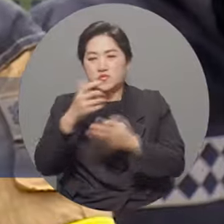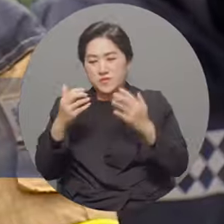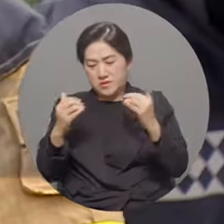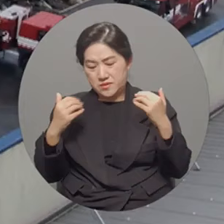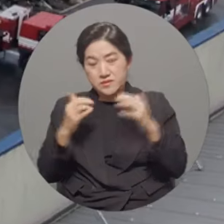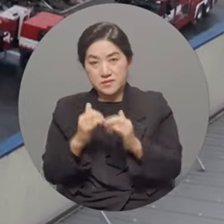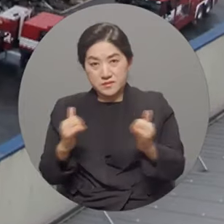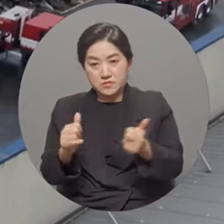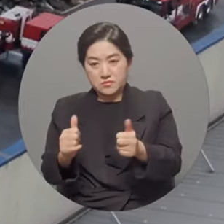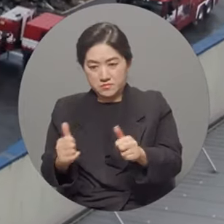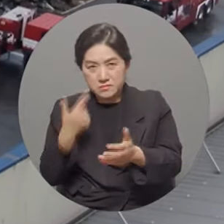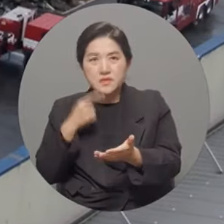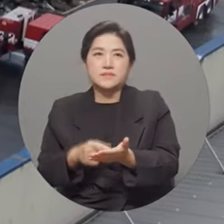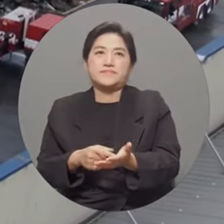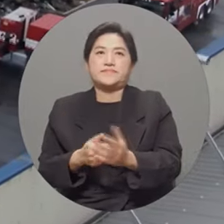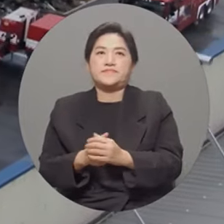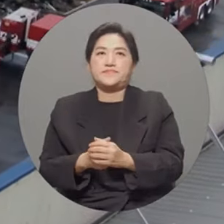발견하였습니다.